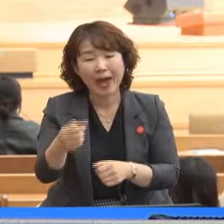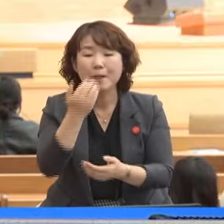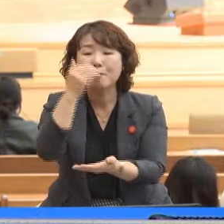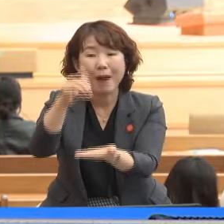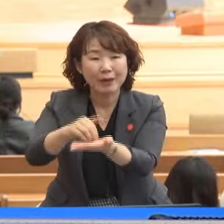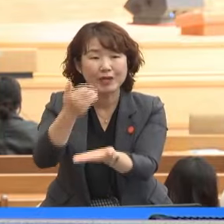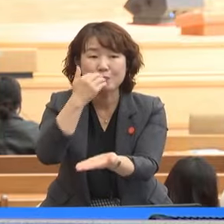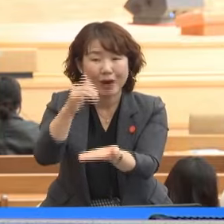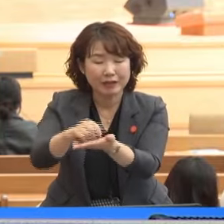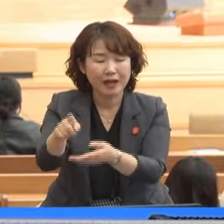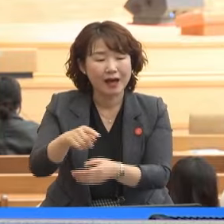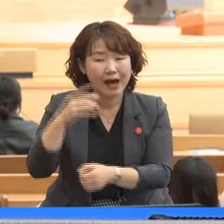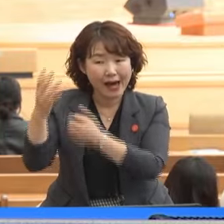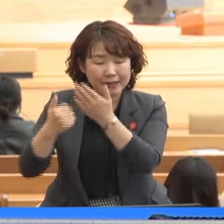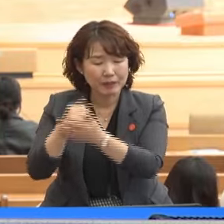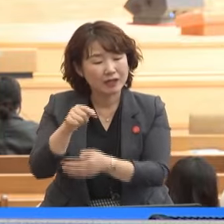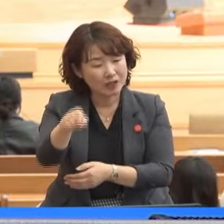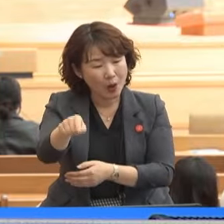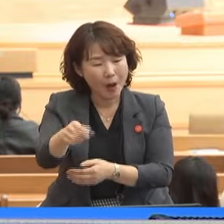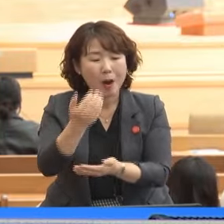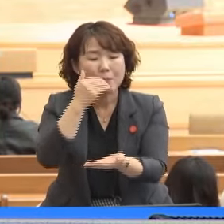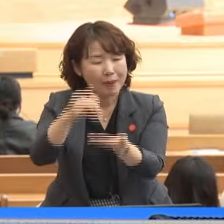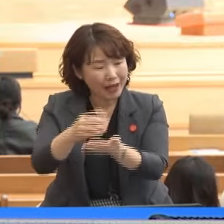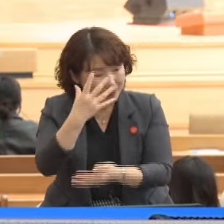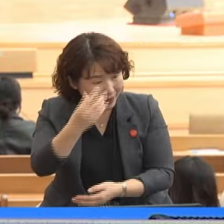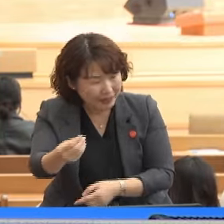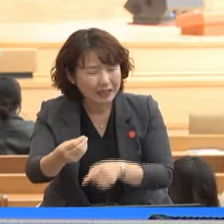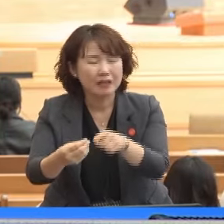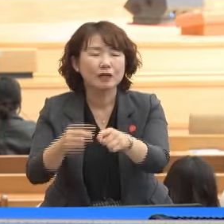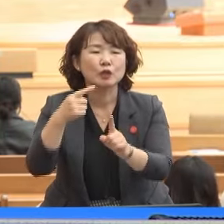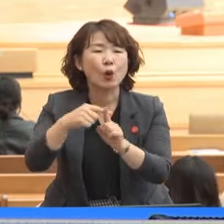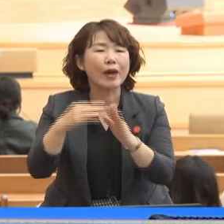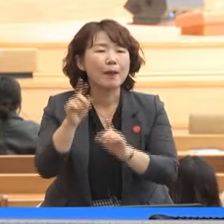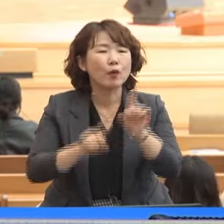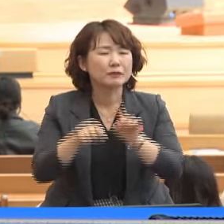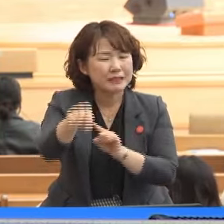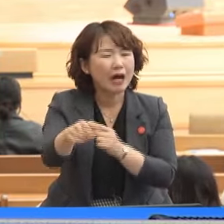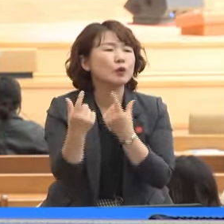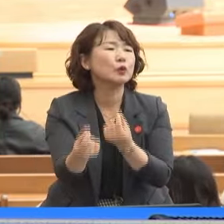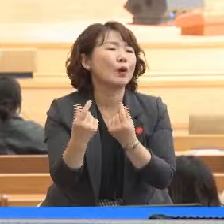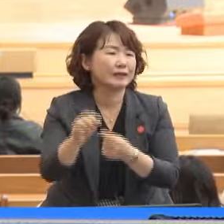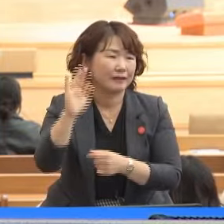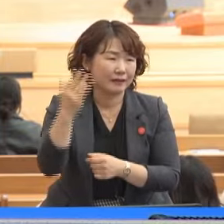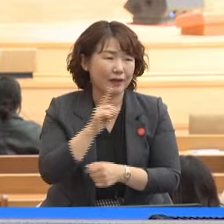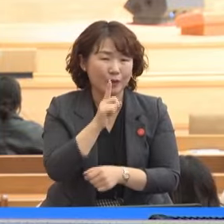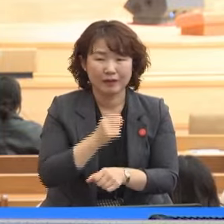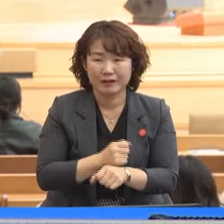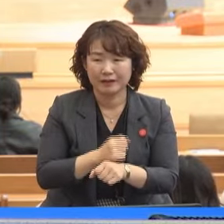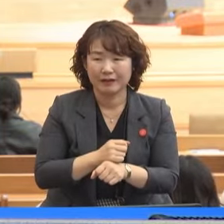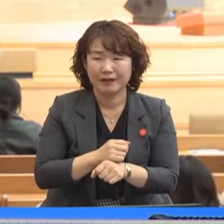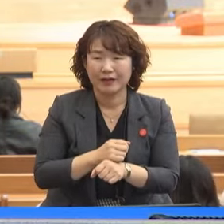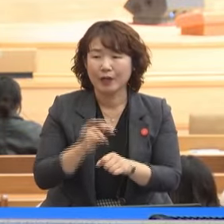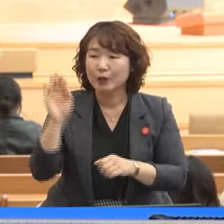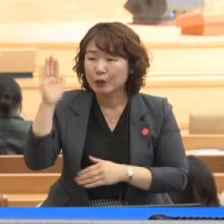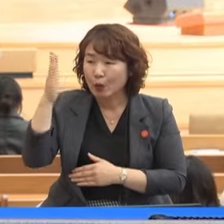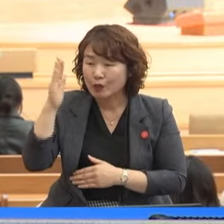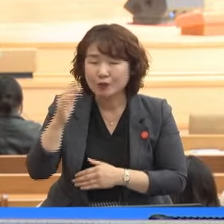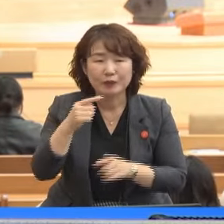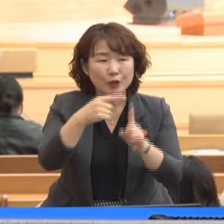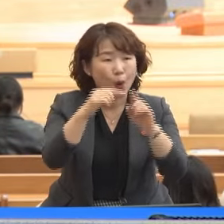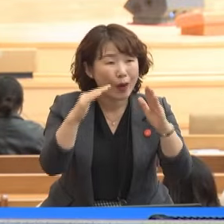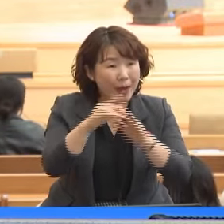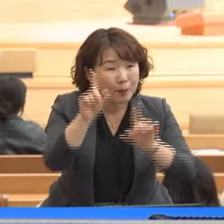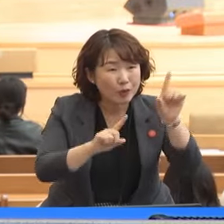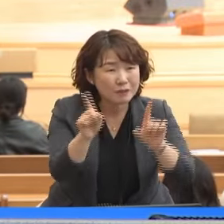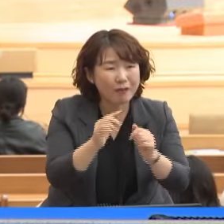말씀하세요. 교회는 바로 저런 모습이어야 한단다. 여러분 오늘날 교회는